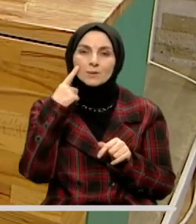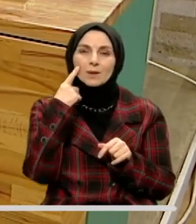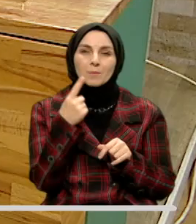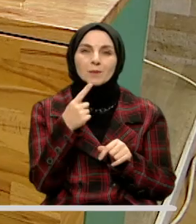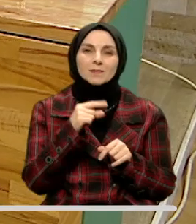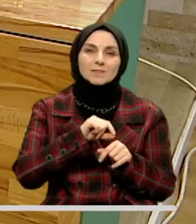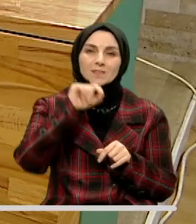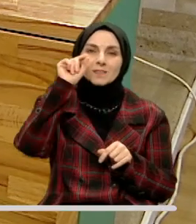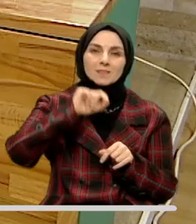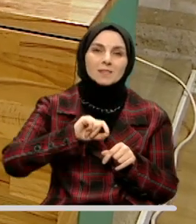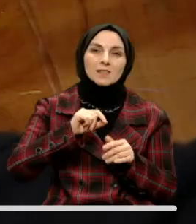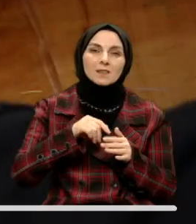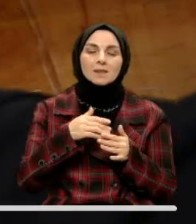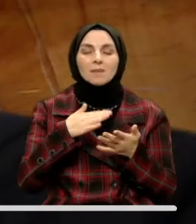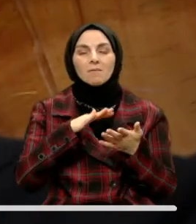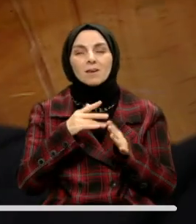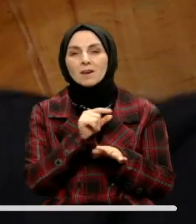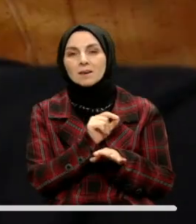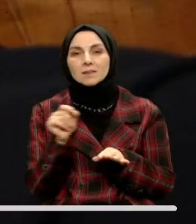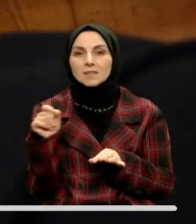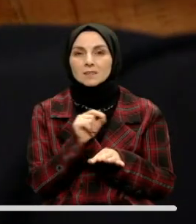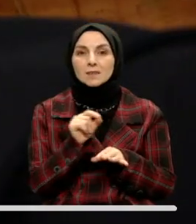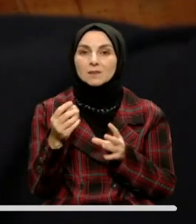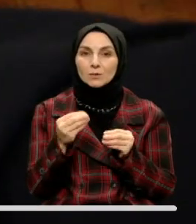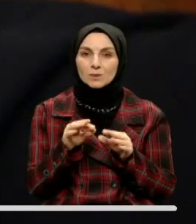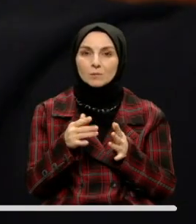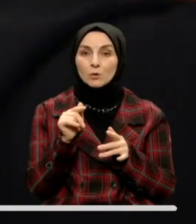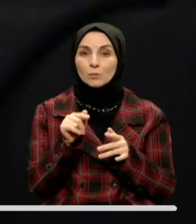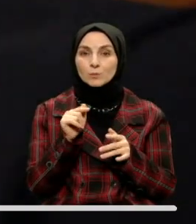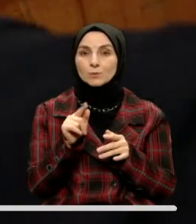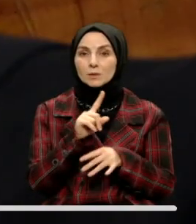dikey. Bunu kalemle sarıyorum.